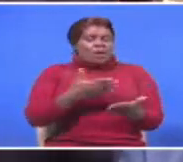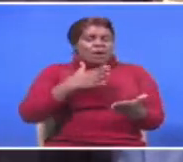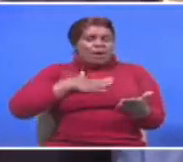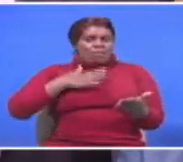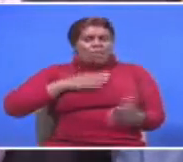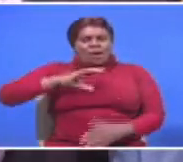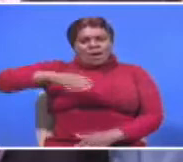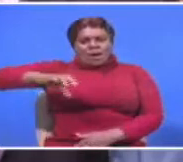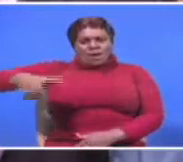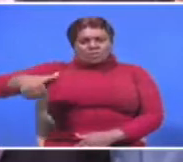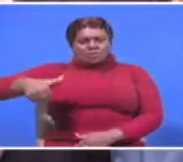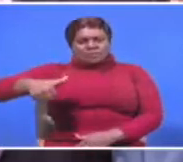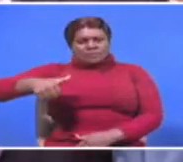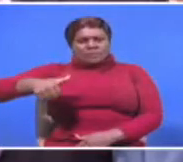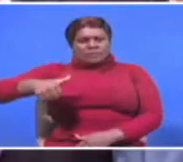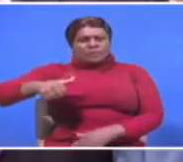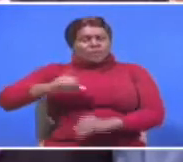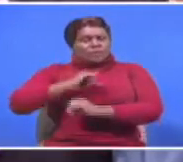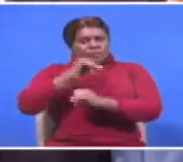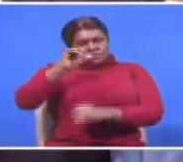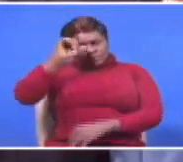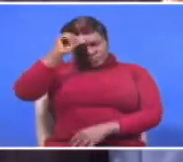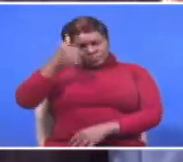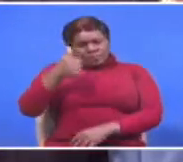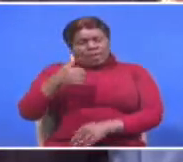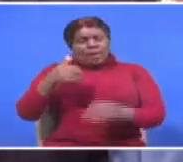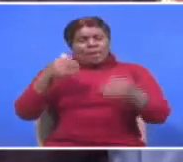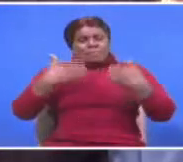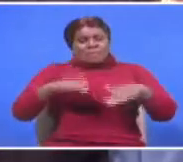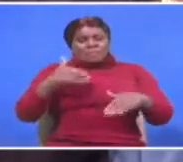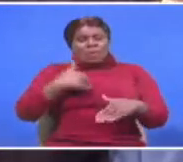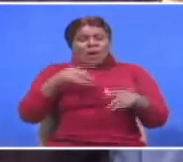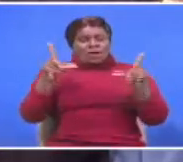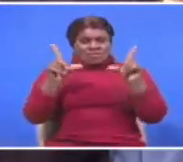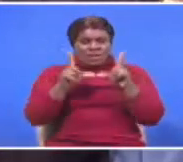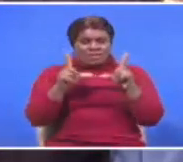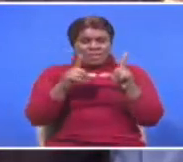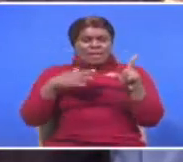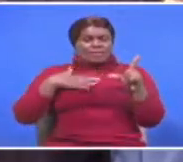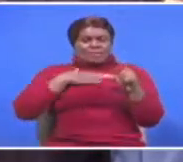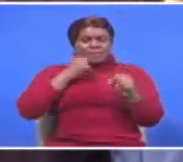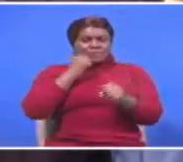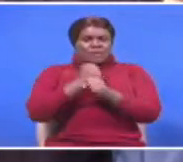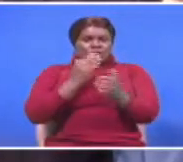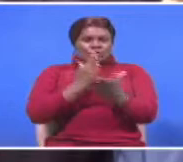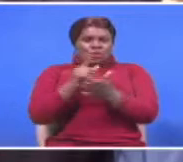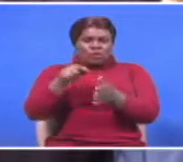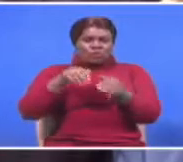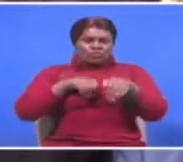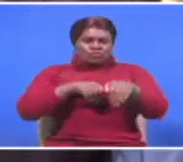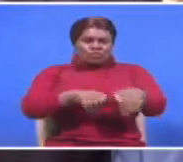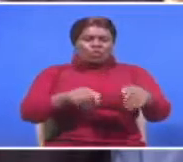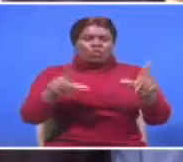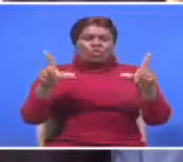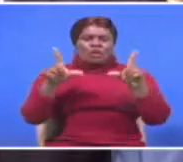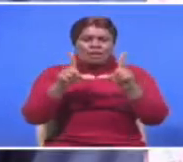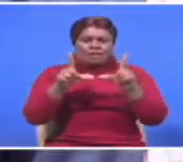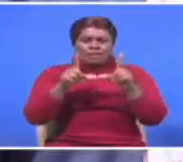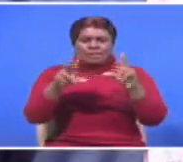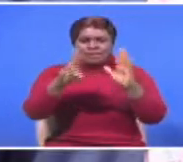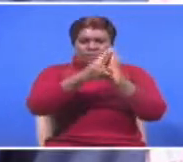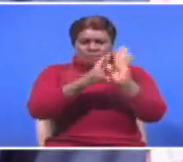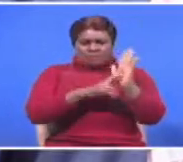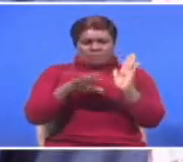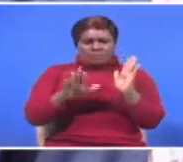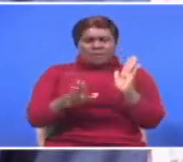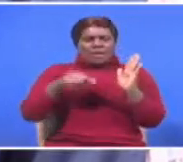county remains sober. Wale wamekuwa licensed, please hakikisha kwamba you maintain the law.